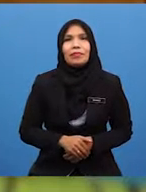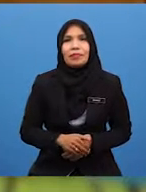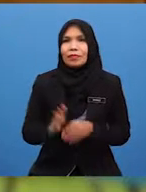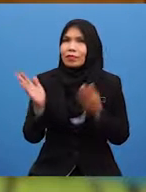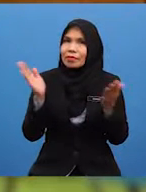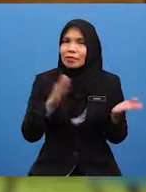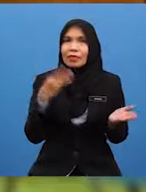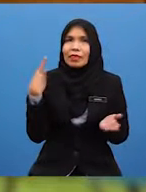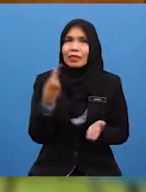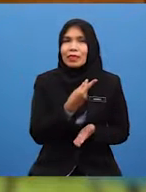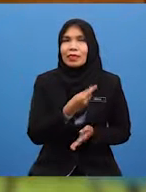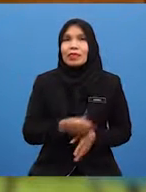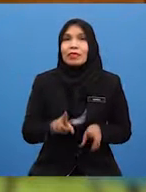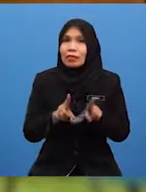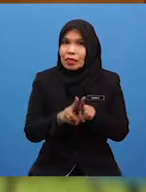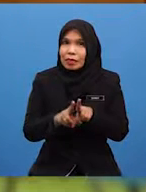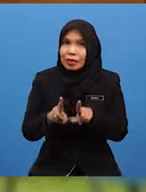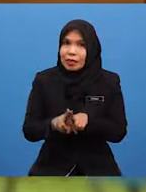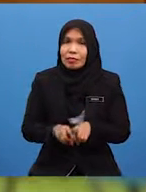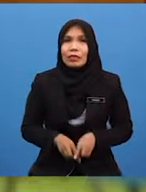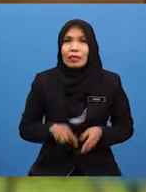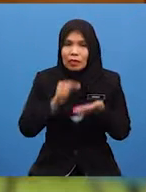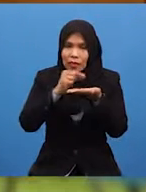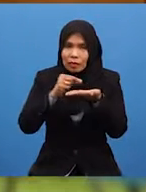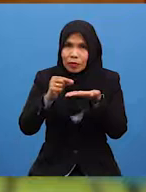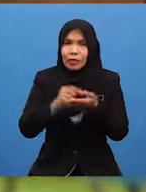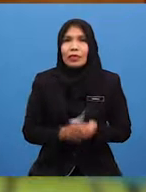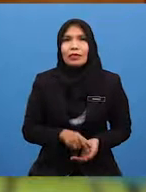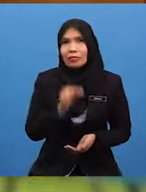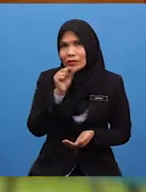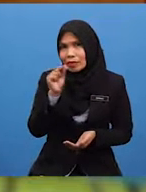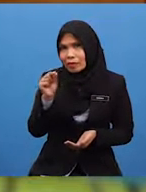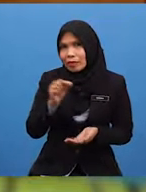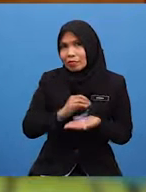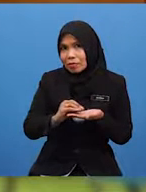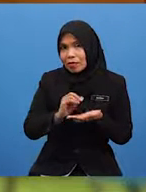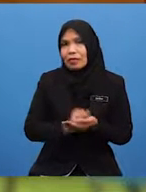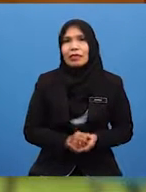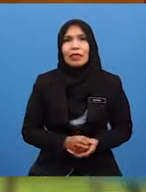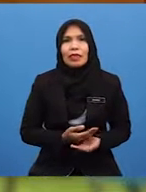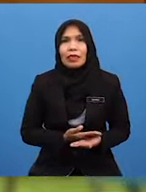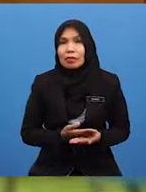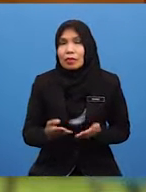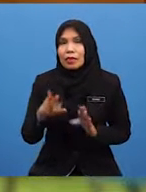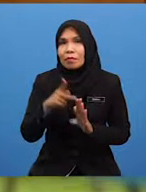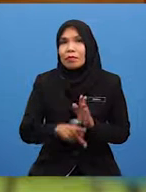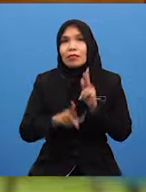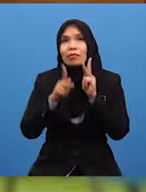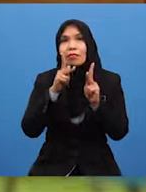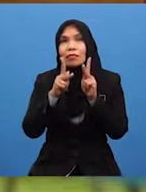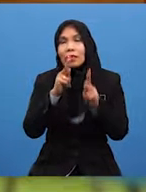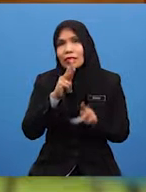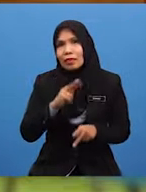Mari kita sama-sama menulis titik-titik Braille bagi perkataan